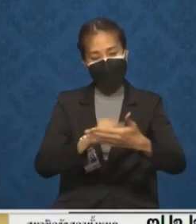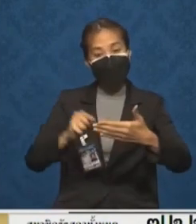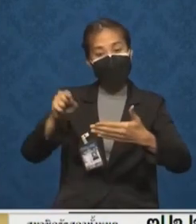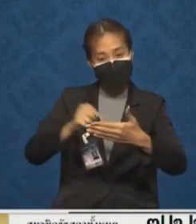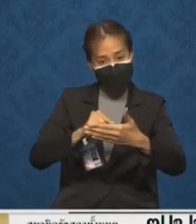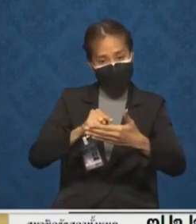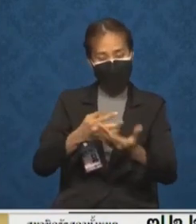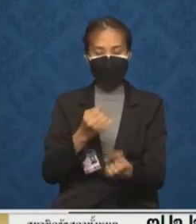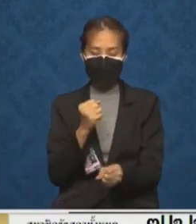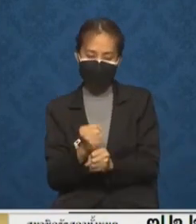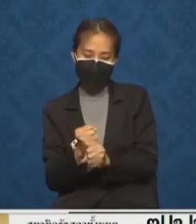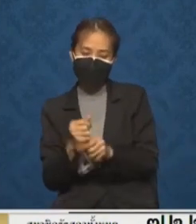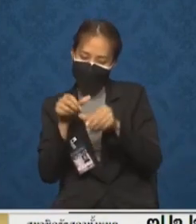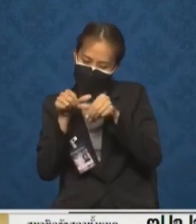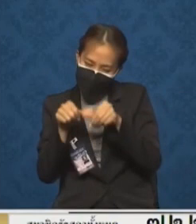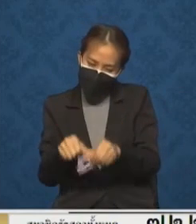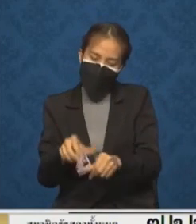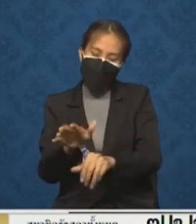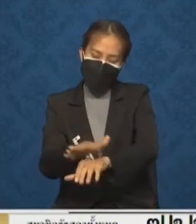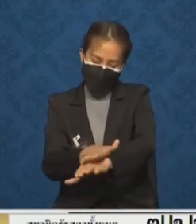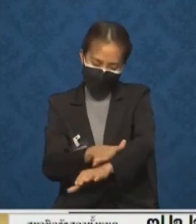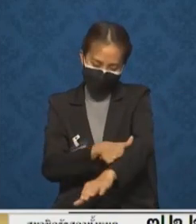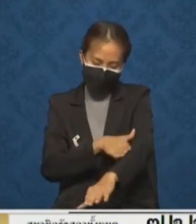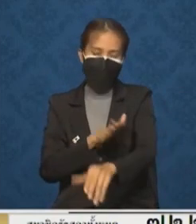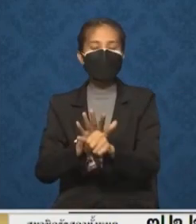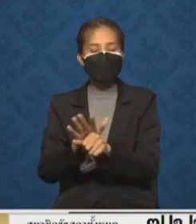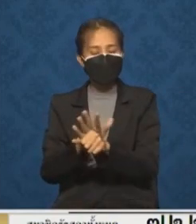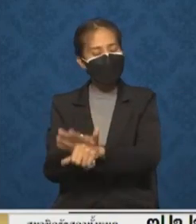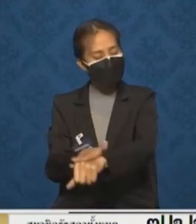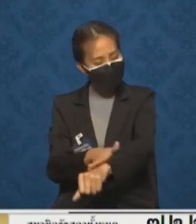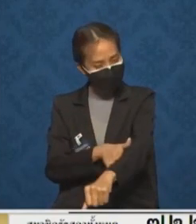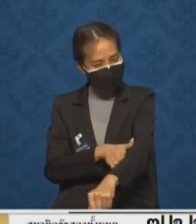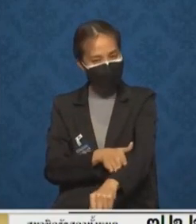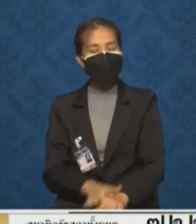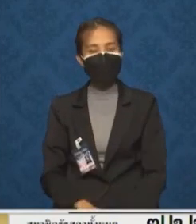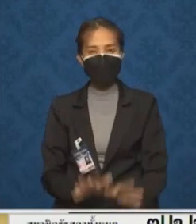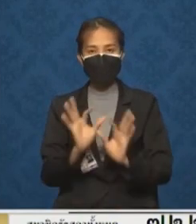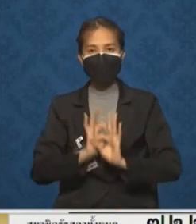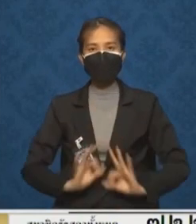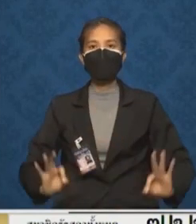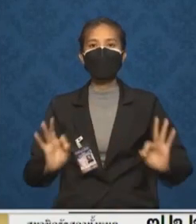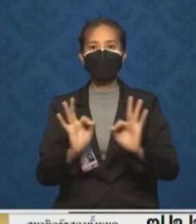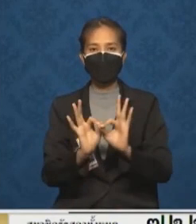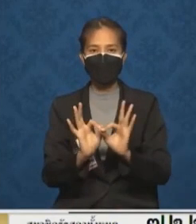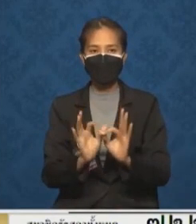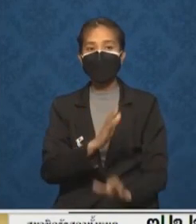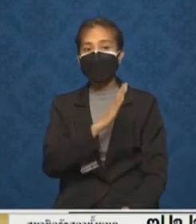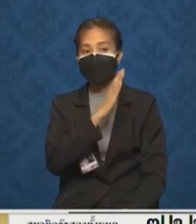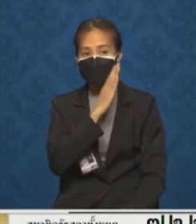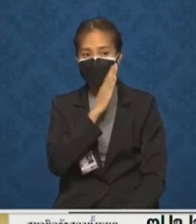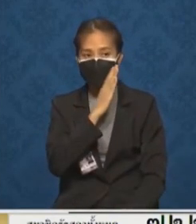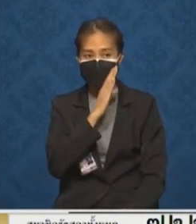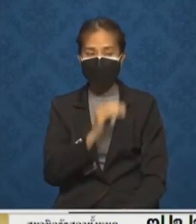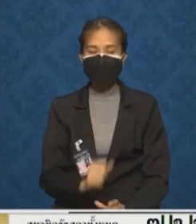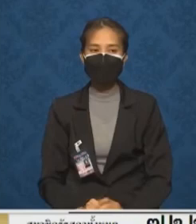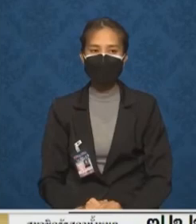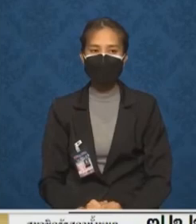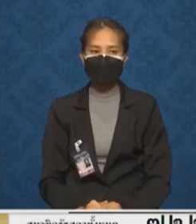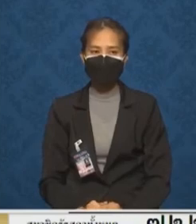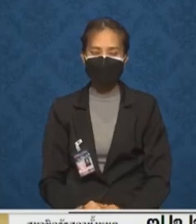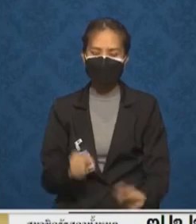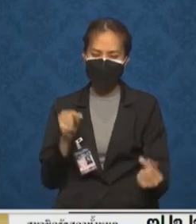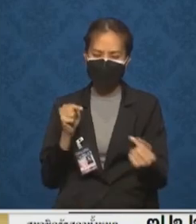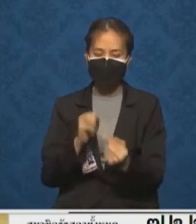าที่ค่อนข้างจะยาวนานพอสมควรโดยเฉพาะยิ่ง เมื่อมีการนำเอาระ